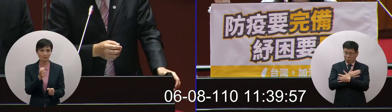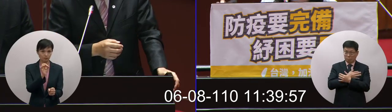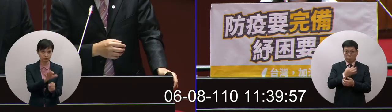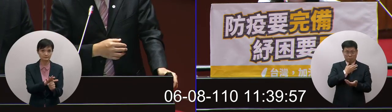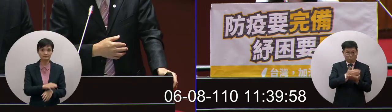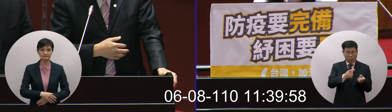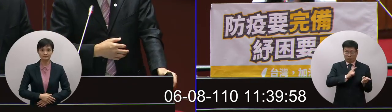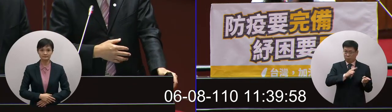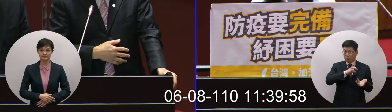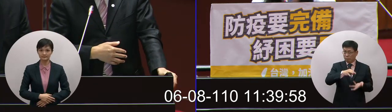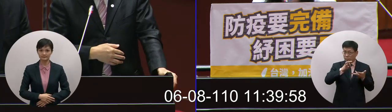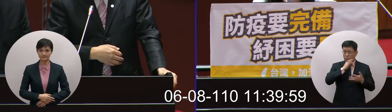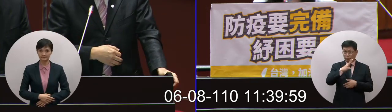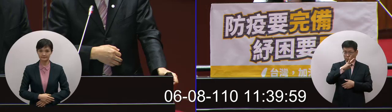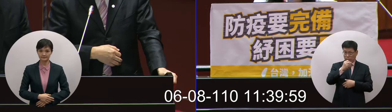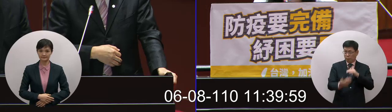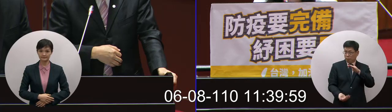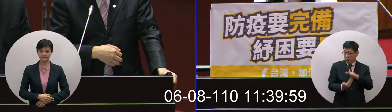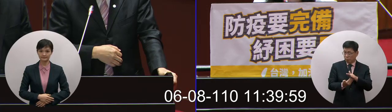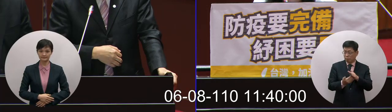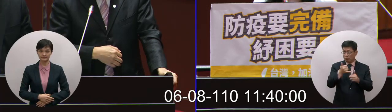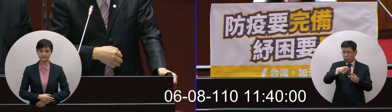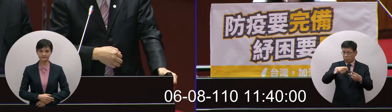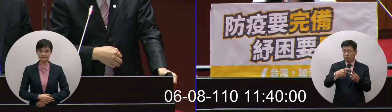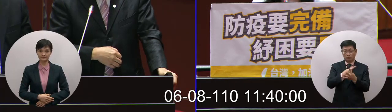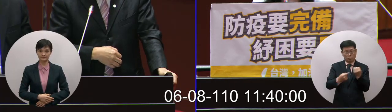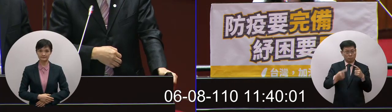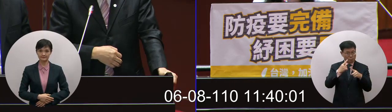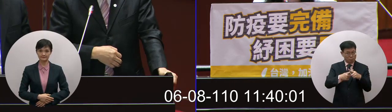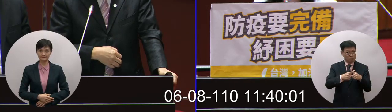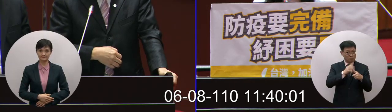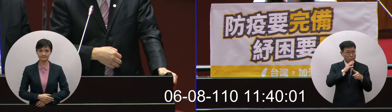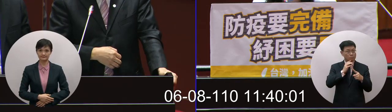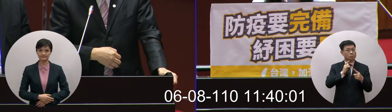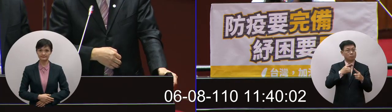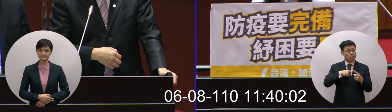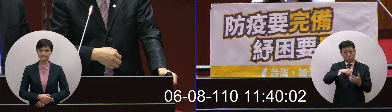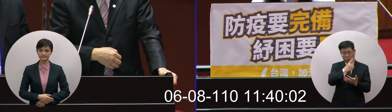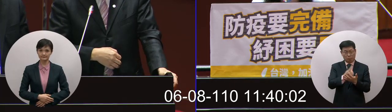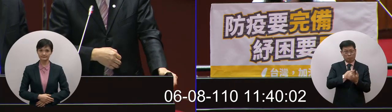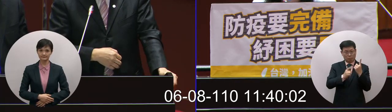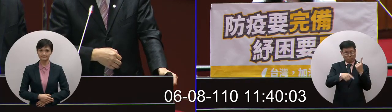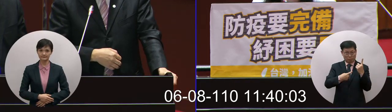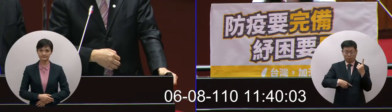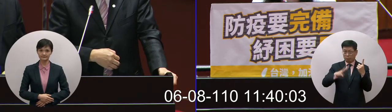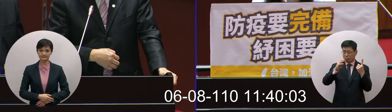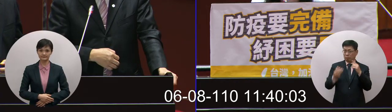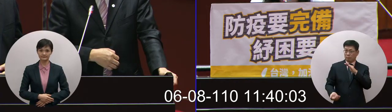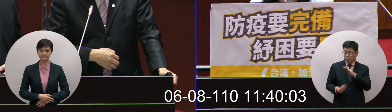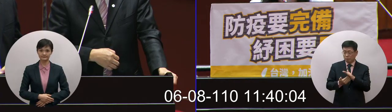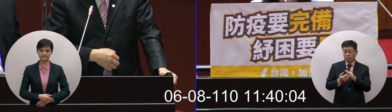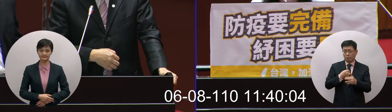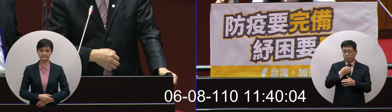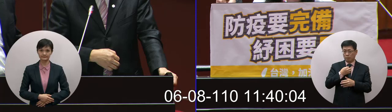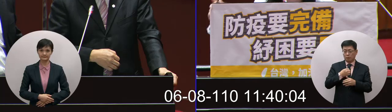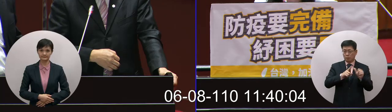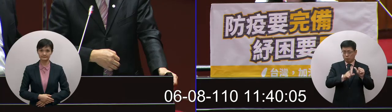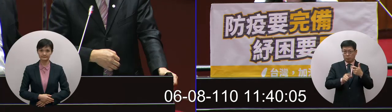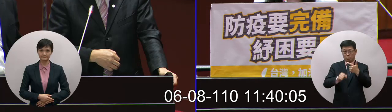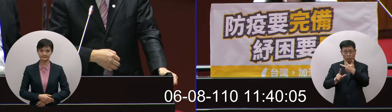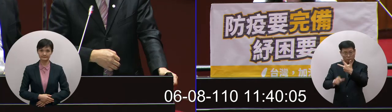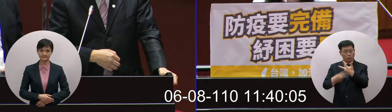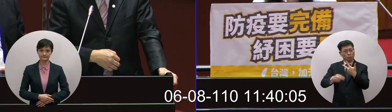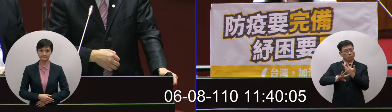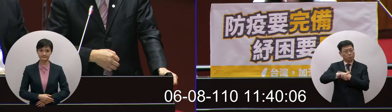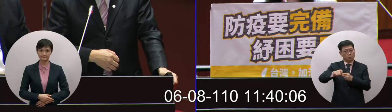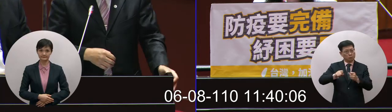是我们这边提到的是以40000块为上限的员工数量来做计算，然后是一个每个员工以40000块为上限，然后补助5、6、7月的部分，还是有其